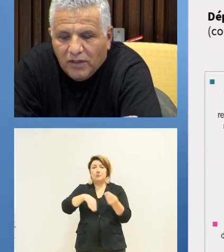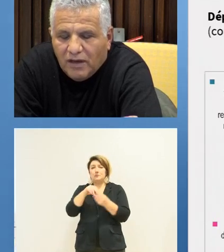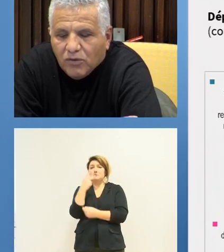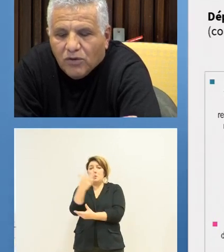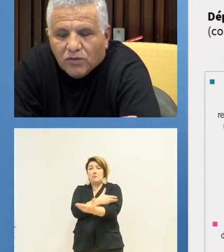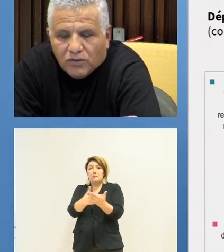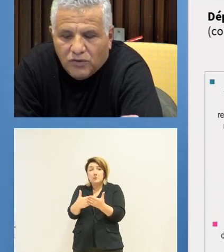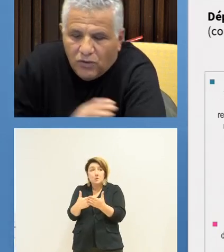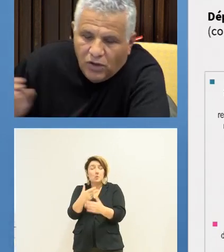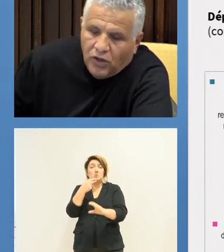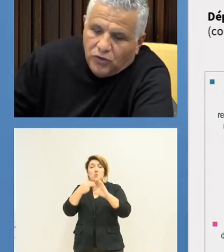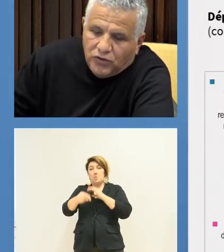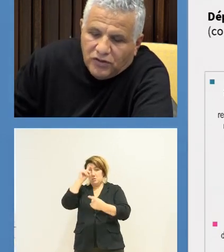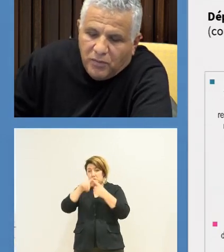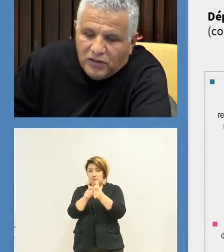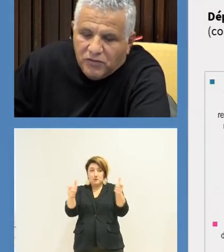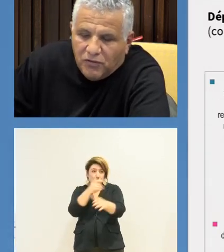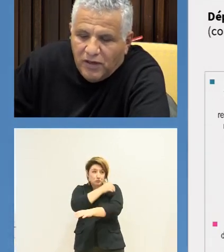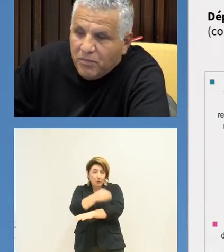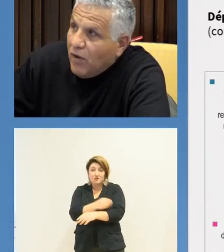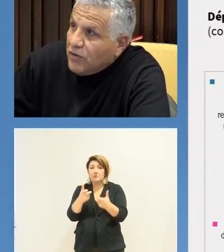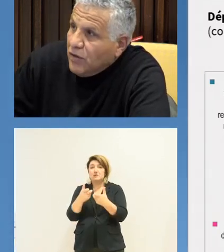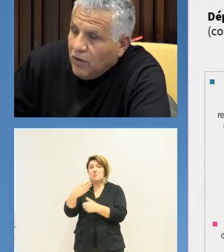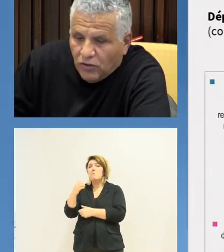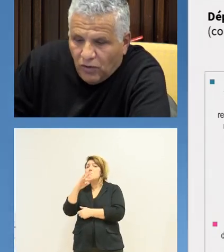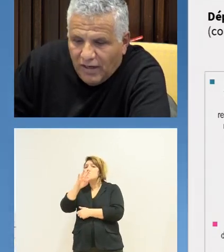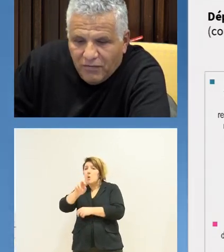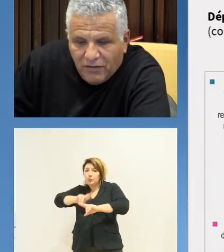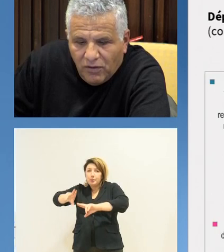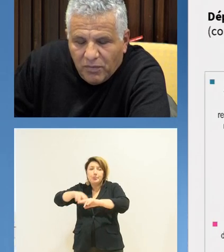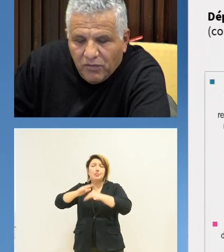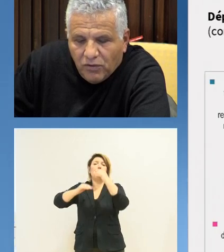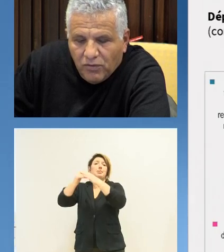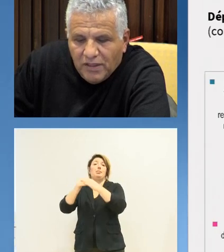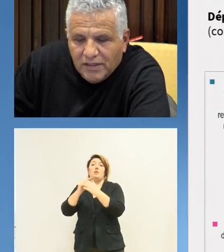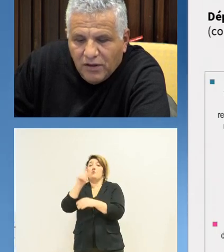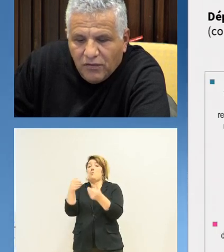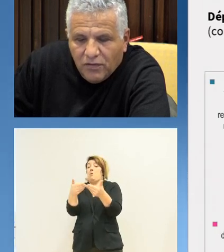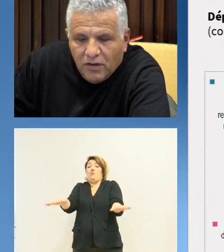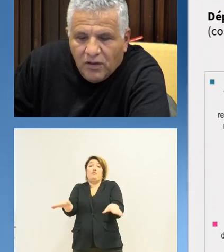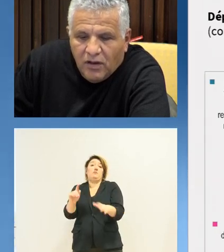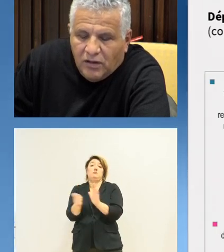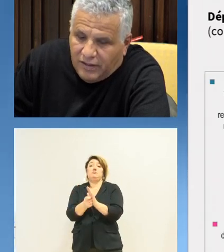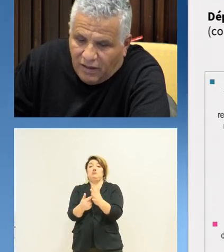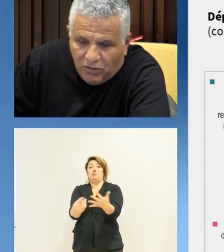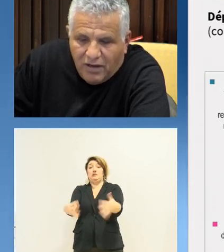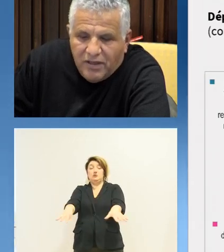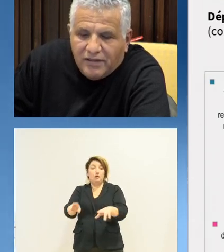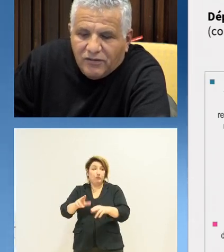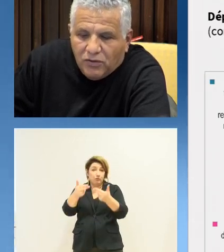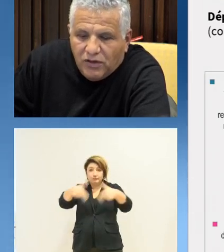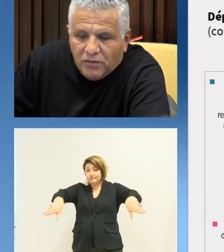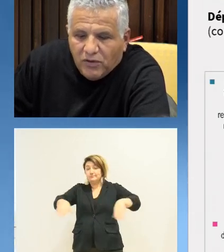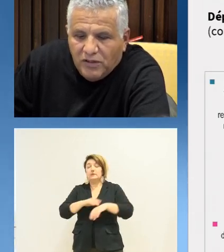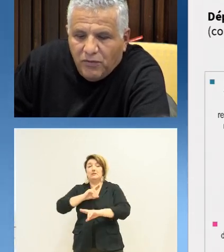dans les travaux de reconstruction du centre sportif jean philippe motte dans la livraison est prévue en 2019 des travaux de réhabilitation